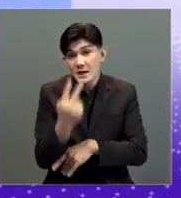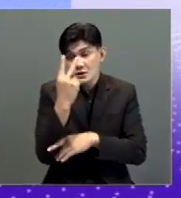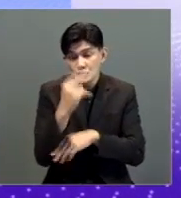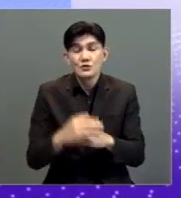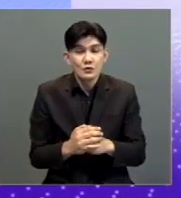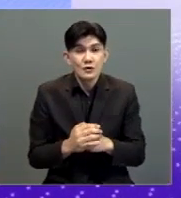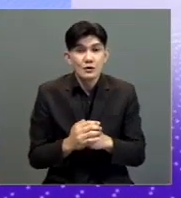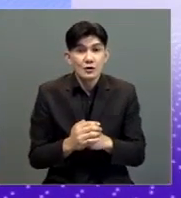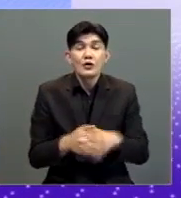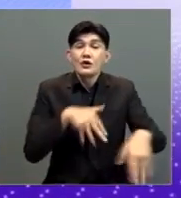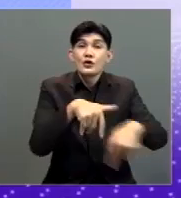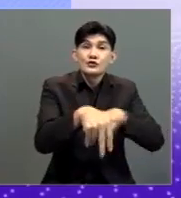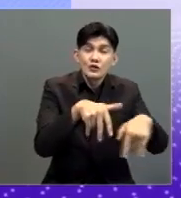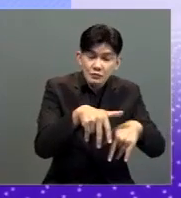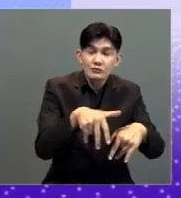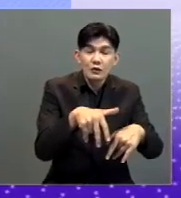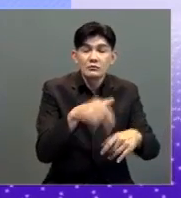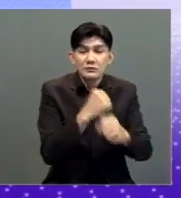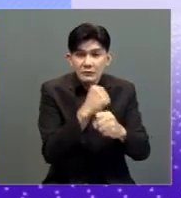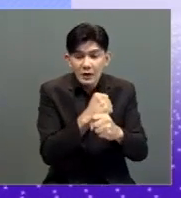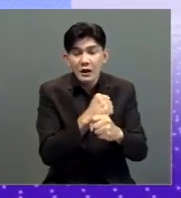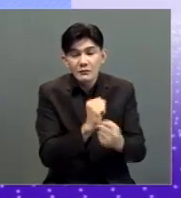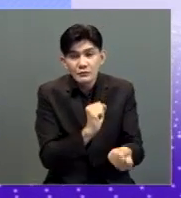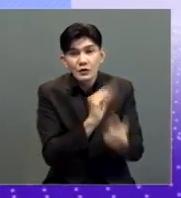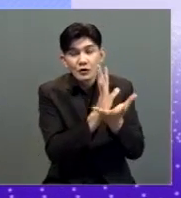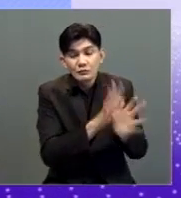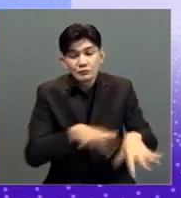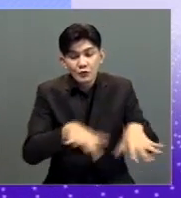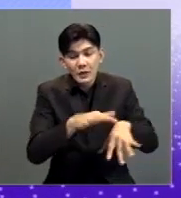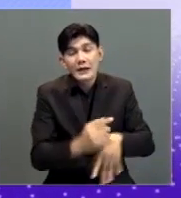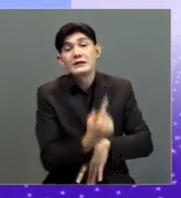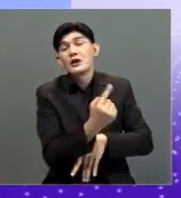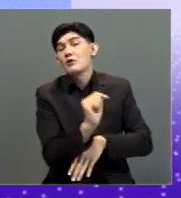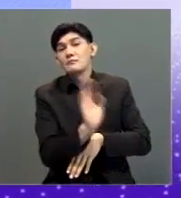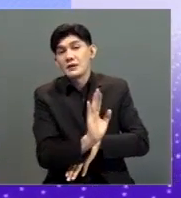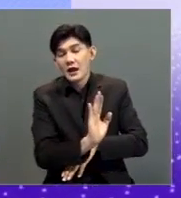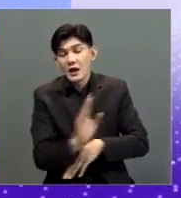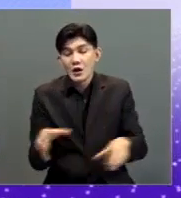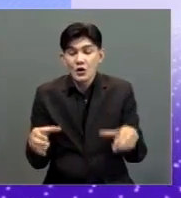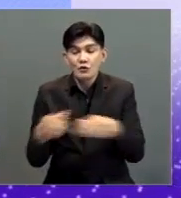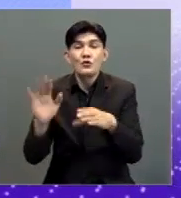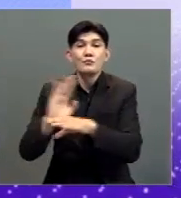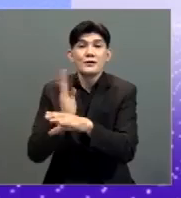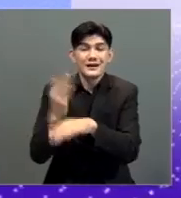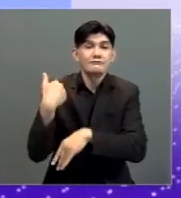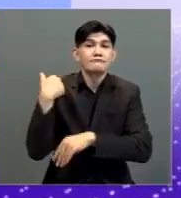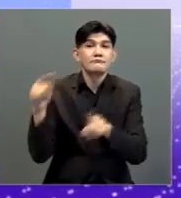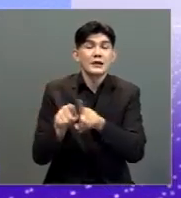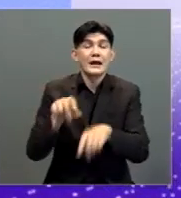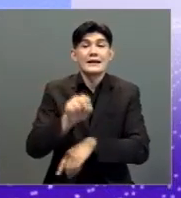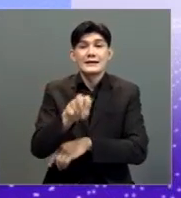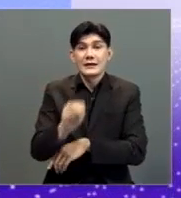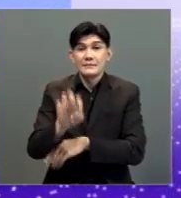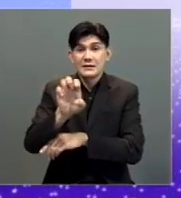ราะว่าไม่ใช่เฉพาะประชาชนหาเช้ากินค่ำหรือว่าคนทั่วไปที่ได้รับผลกระทบกลุ่มผู้ประกอบการโดยเฉพาะกลุ่ม